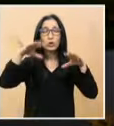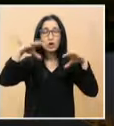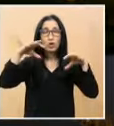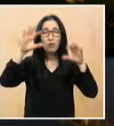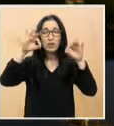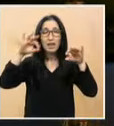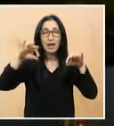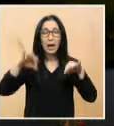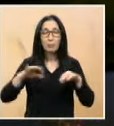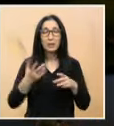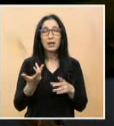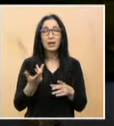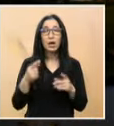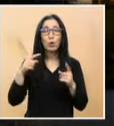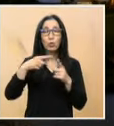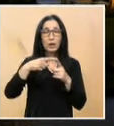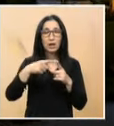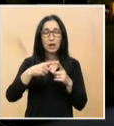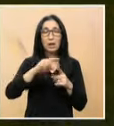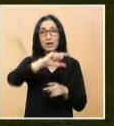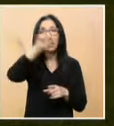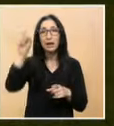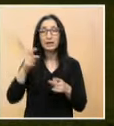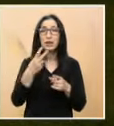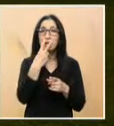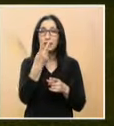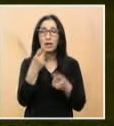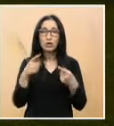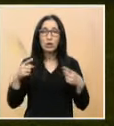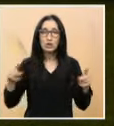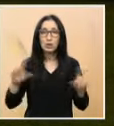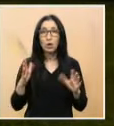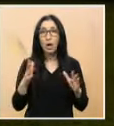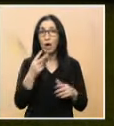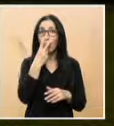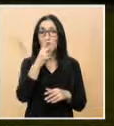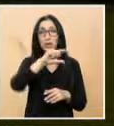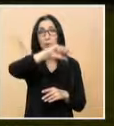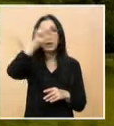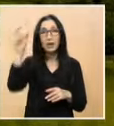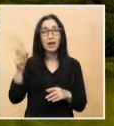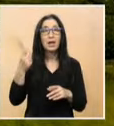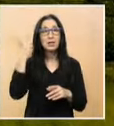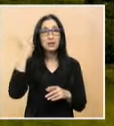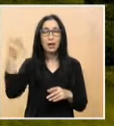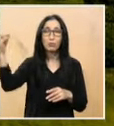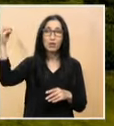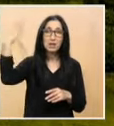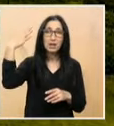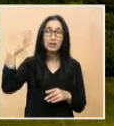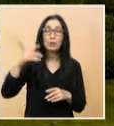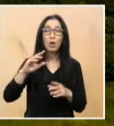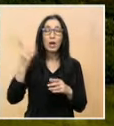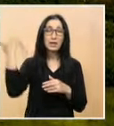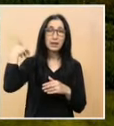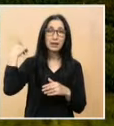в зависимост от ъгъла на наблюдателя, дъгата изглежда различно. Ако видим дъга, знаем, че слънцето трябва да е